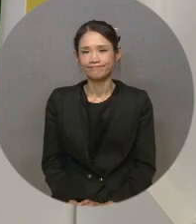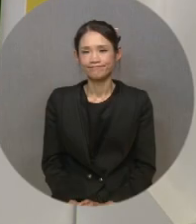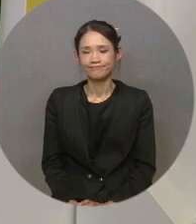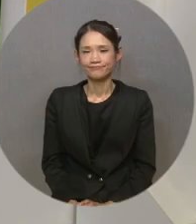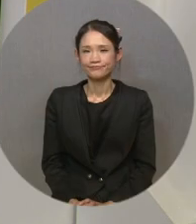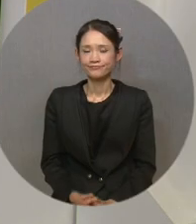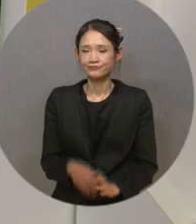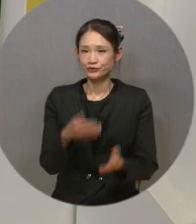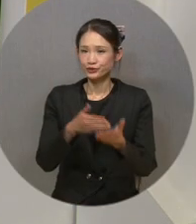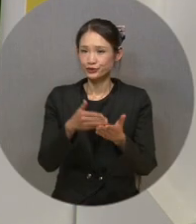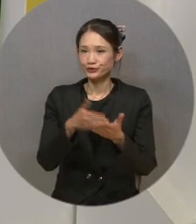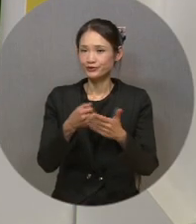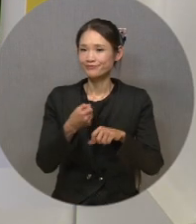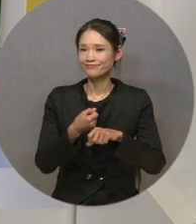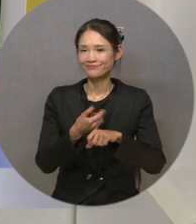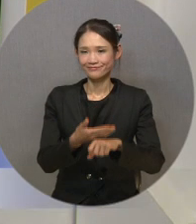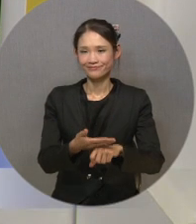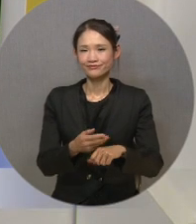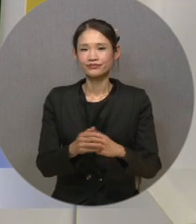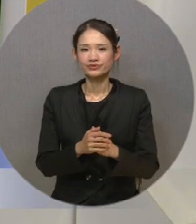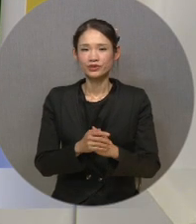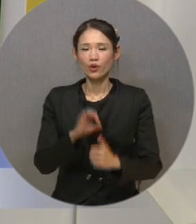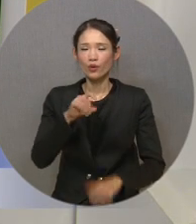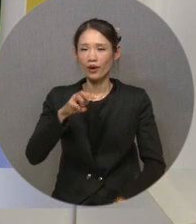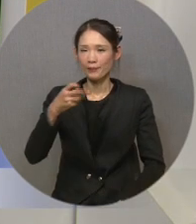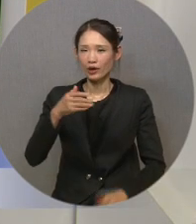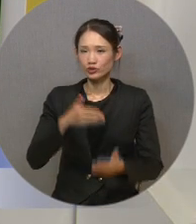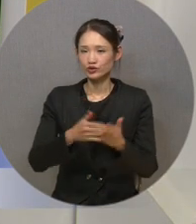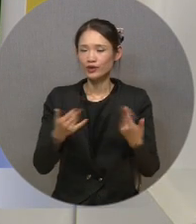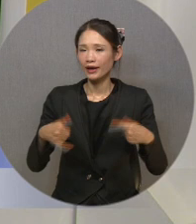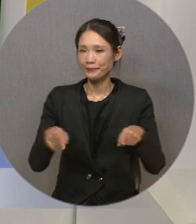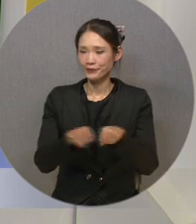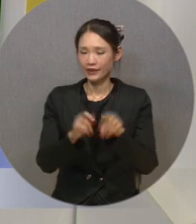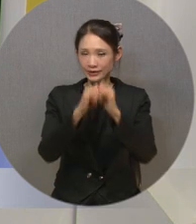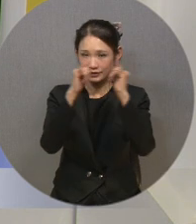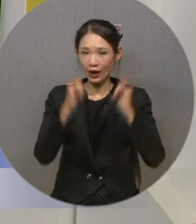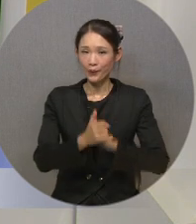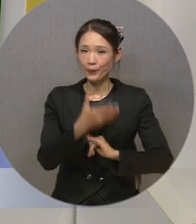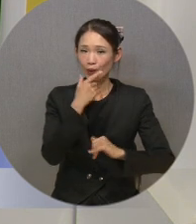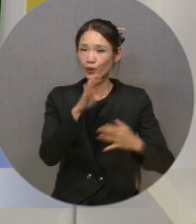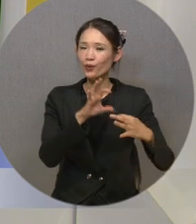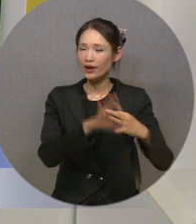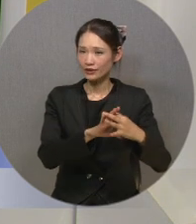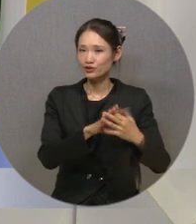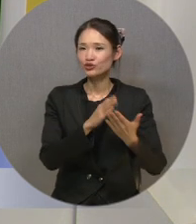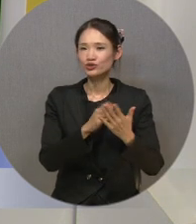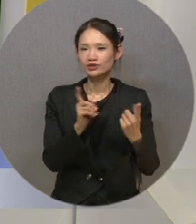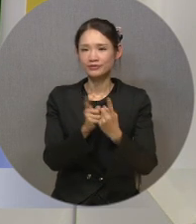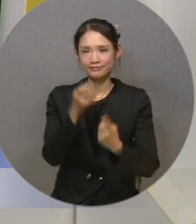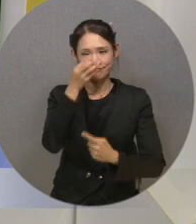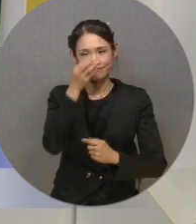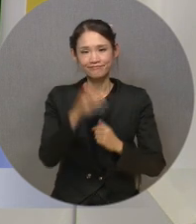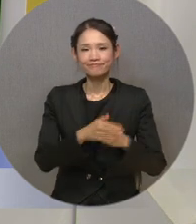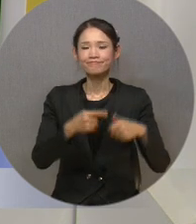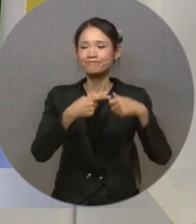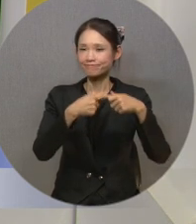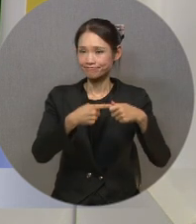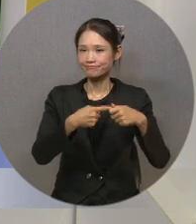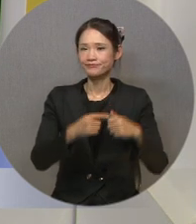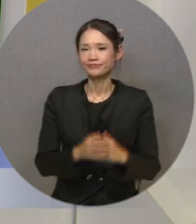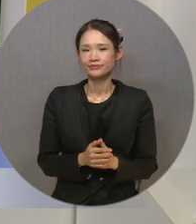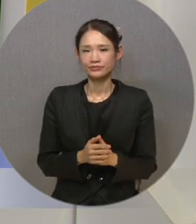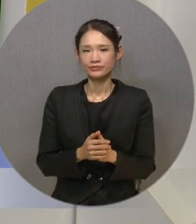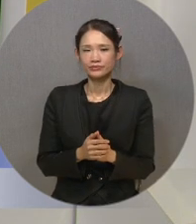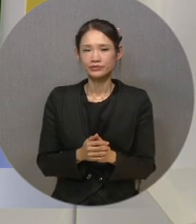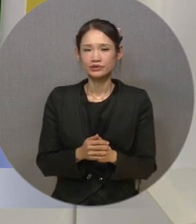웰페어 뉴스 브리핑 박정인입니다. 웰페어 뉴스와 함께 사회복지계 이슈를 만나봅니다. 오늘 첫 번째 기사입니다.